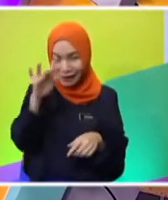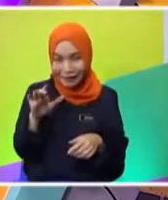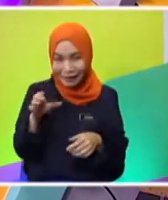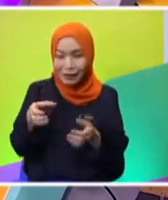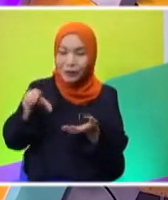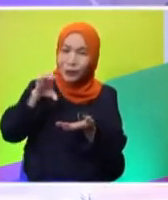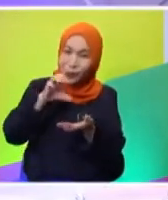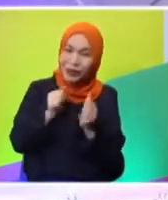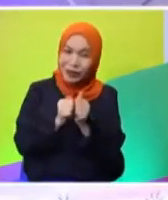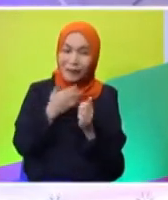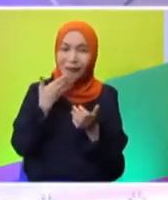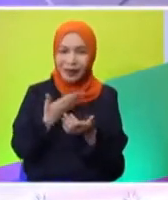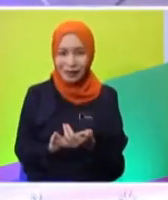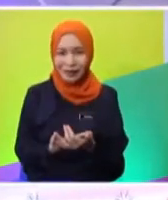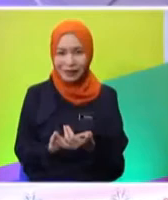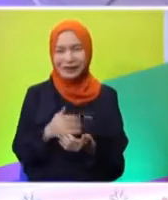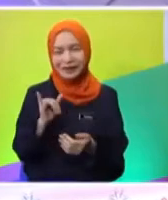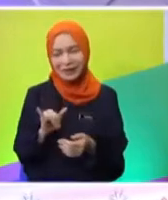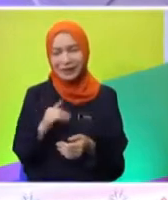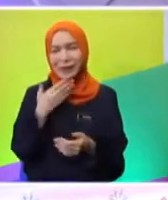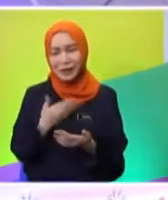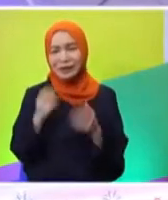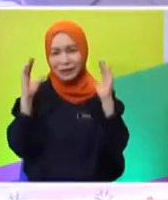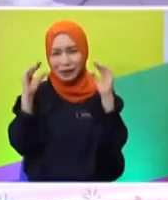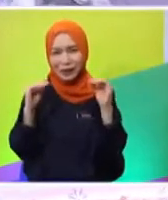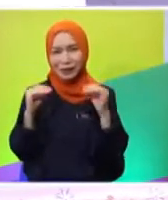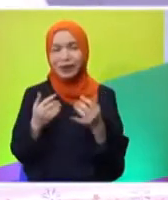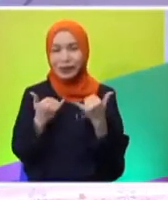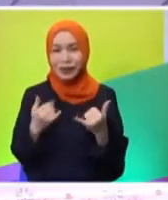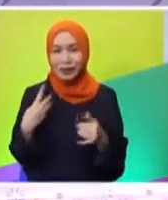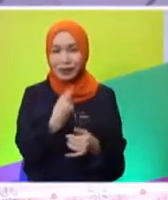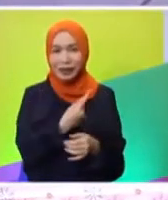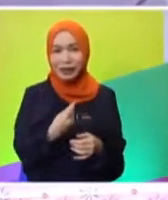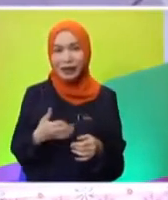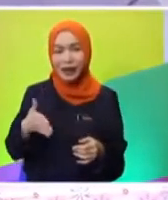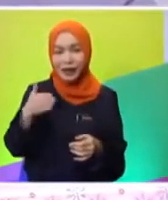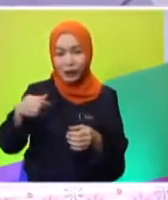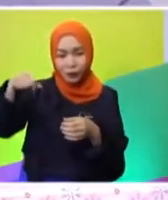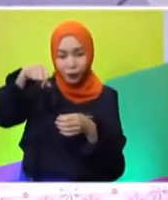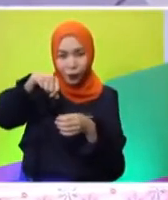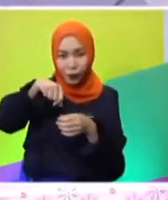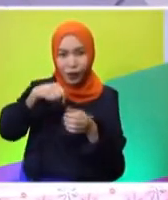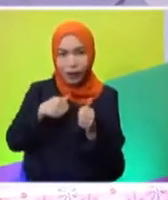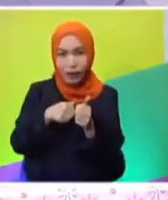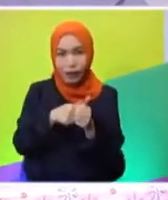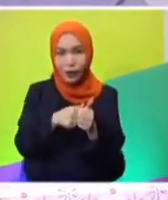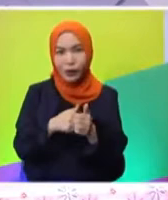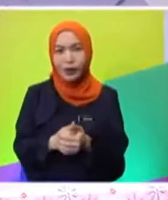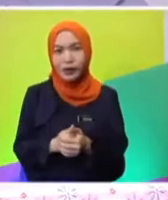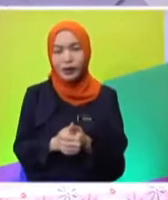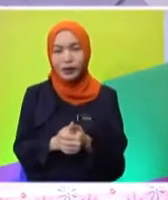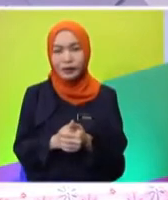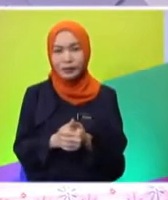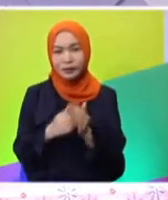kemudian kita akan menyukai menyukai dashoffer ikhtiarkan buka satu